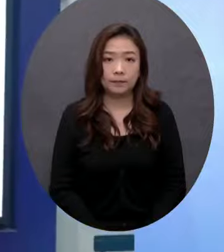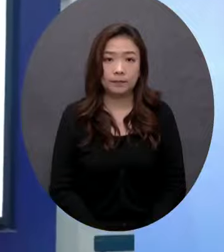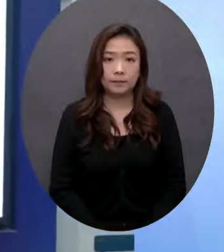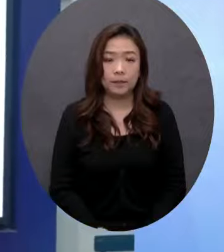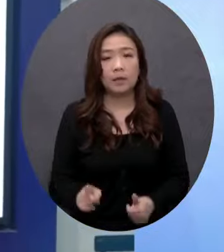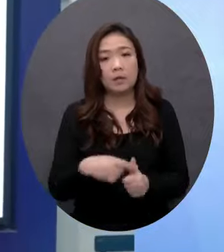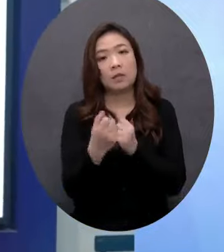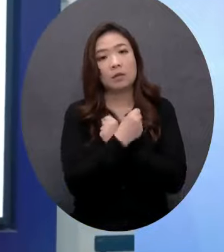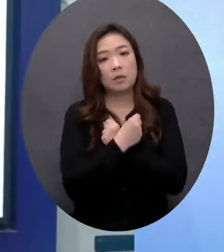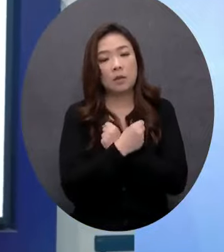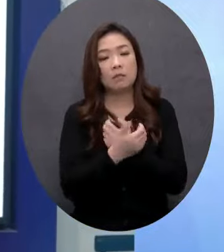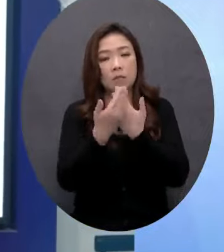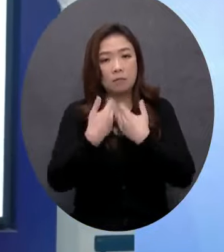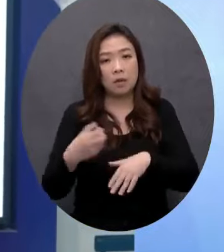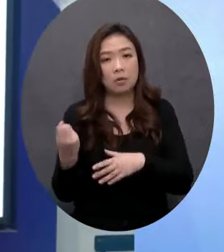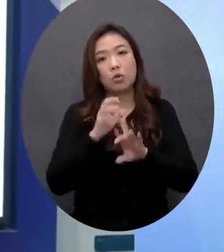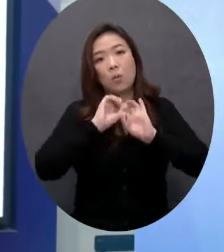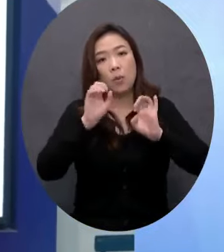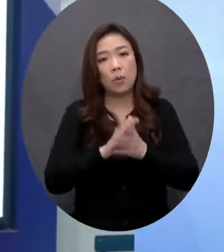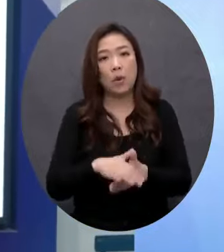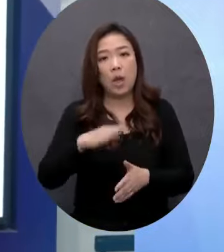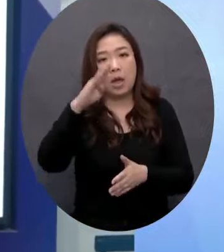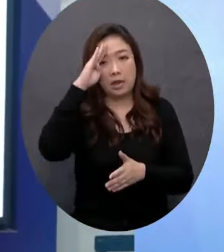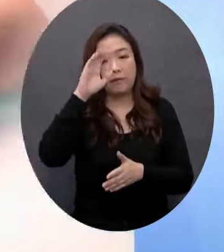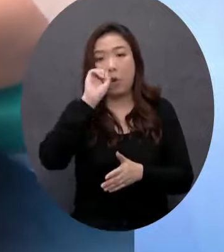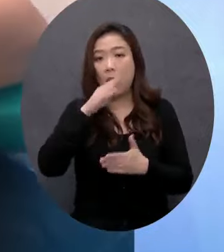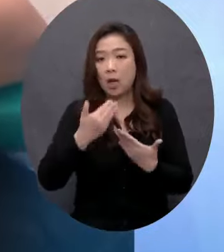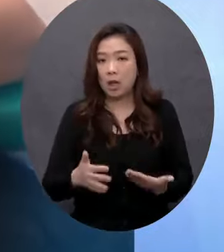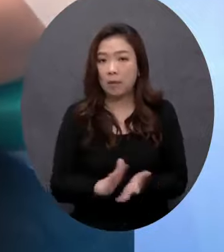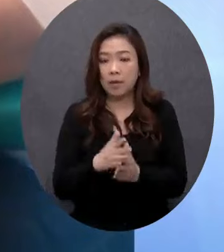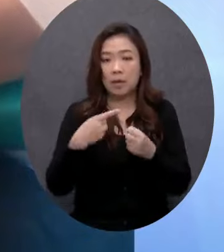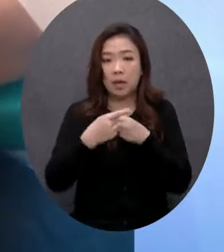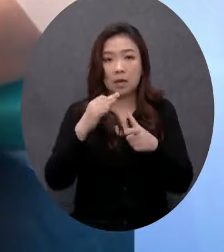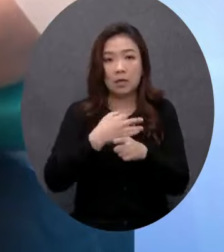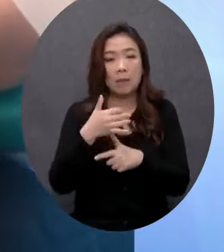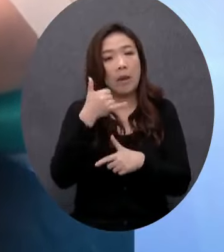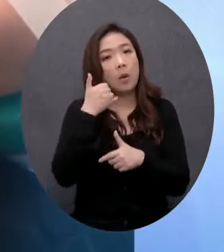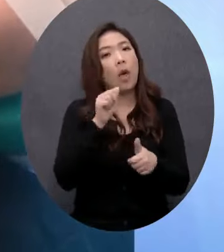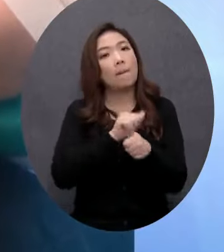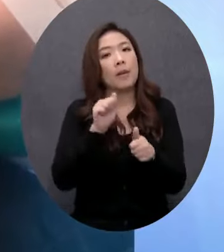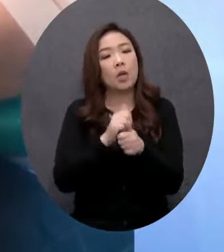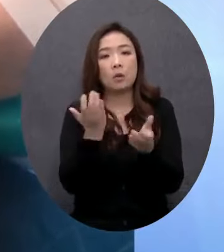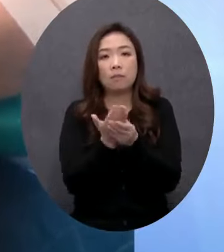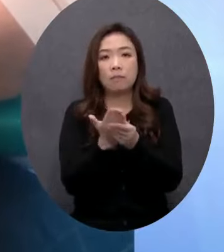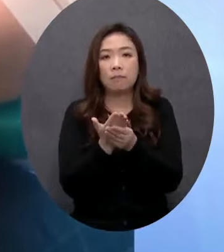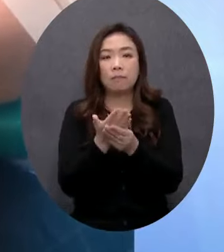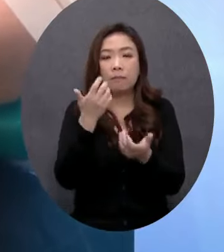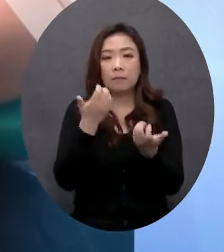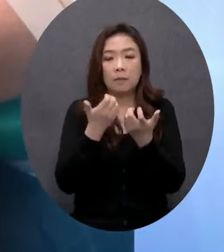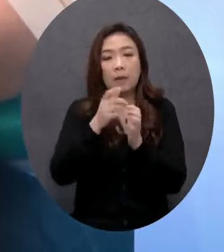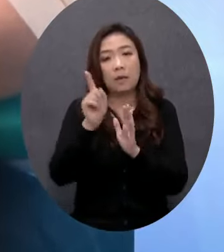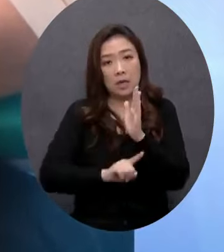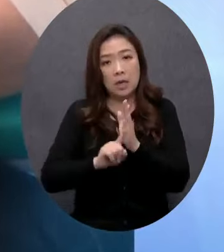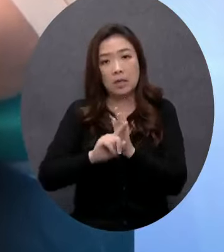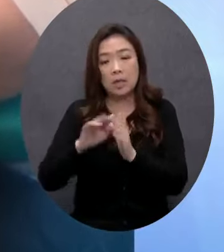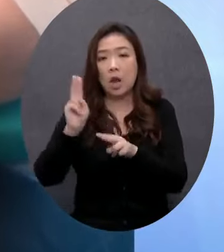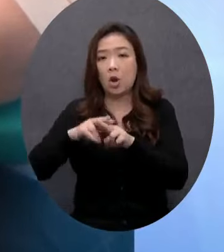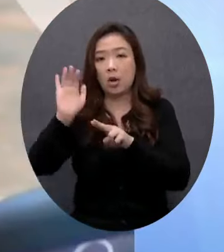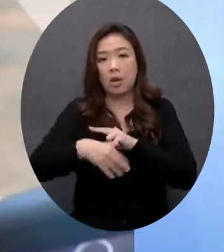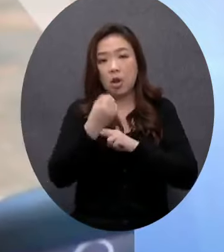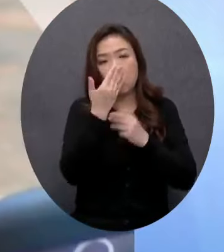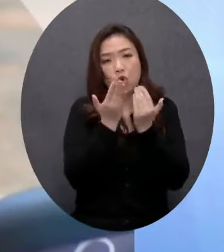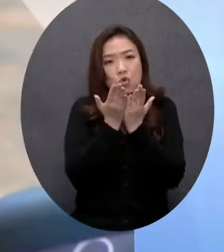先休息一阵，下一节会报道。警方话，今年首季的电话骗案宗数下跌，但内地来港读书的学